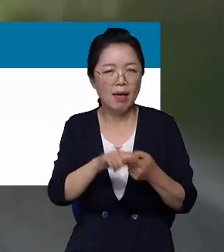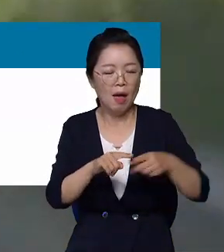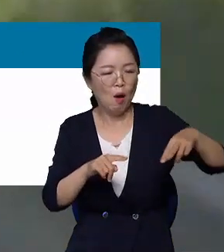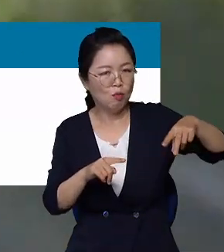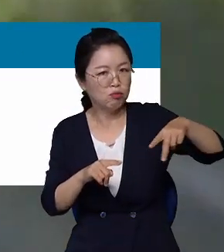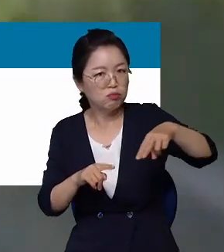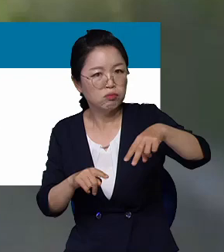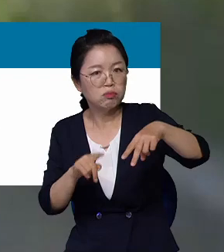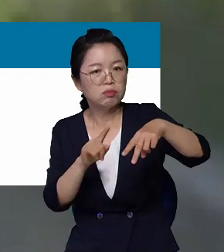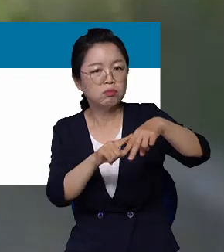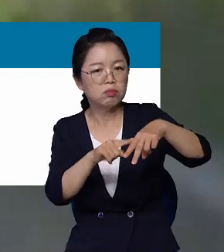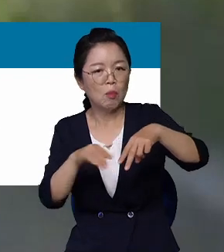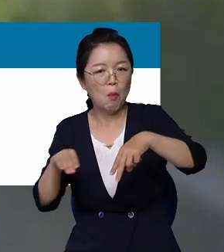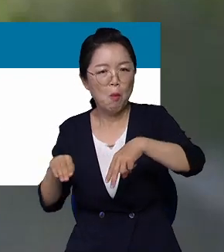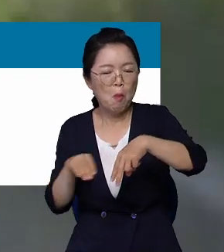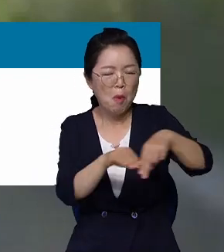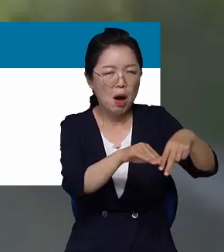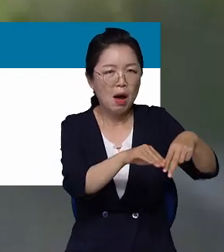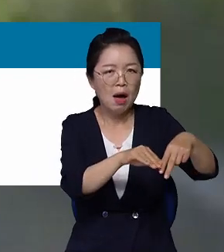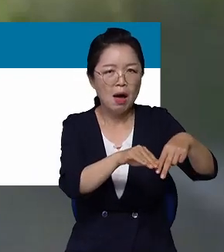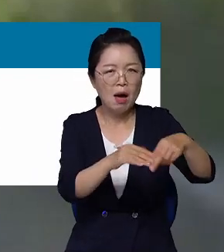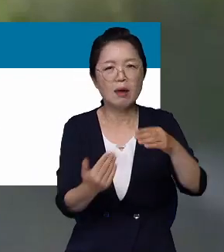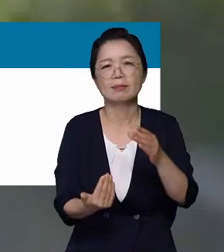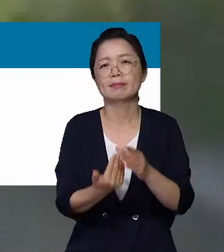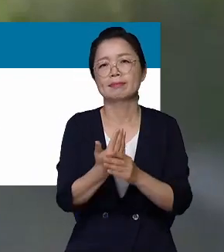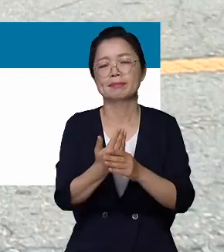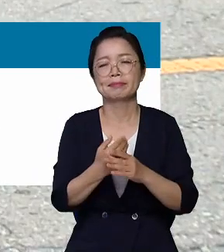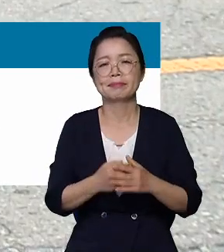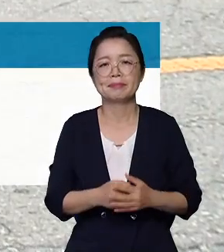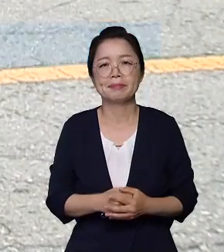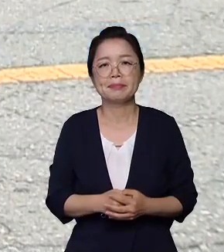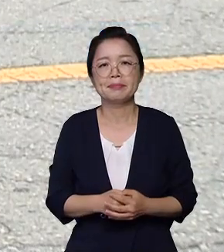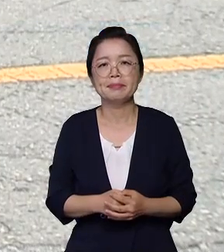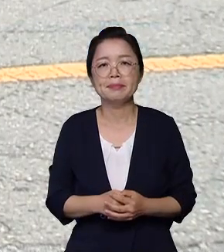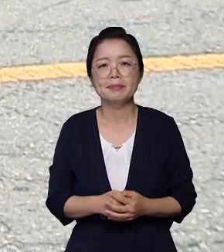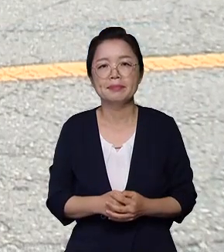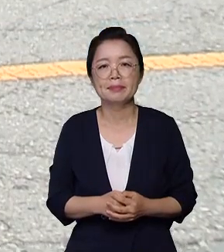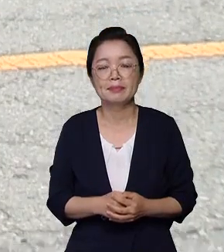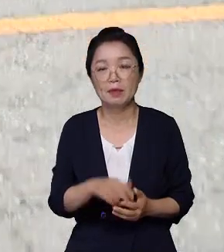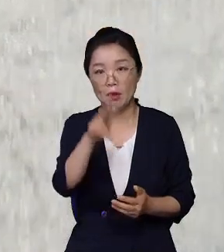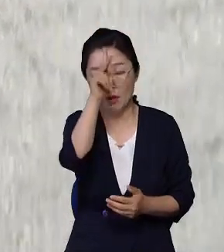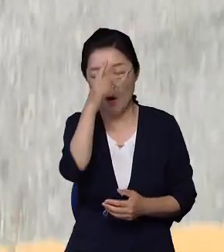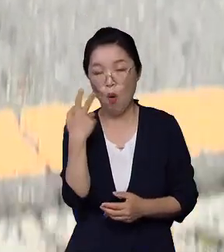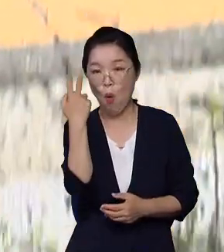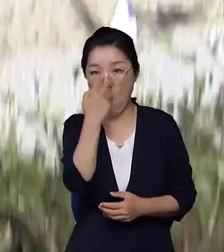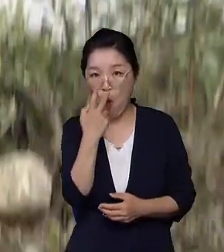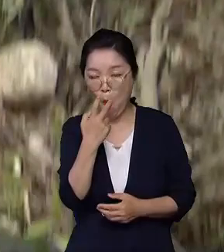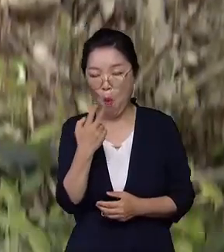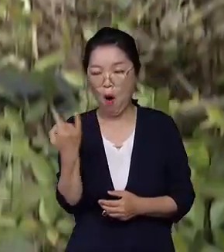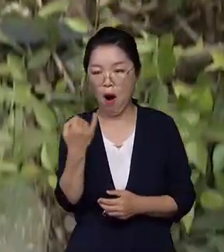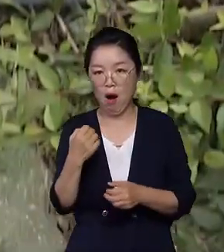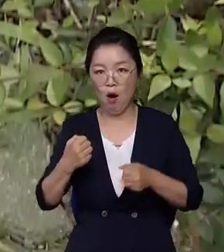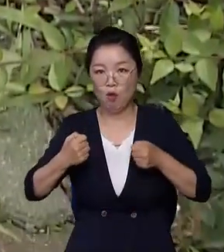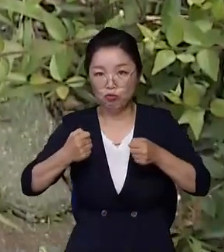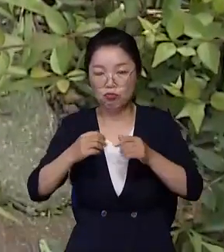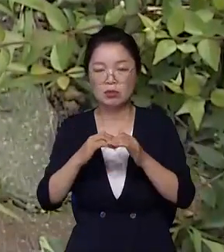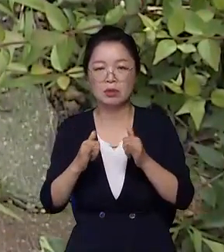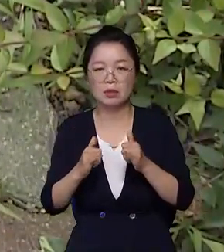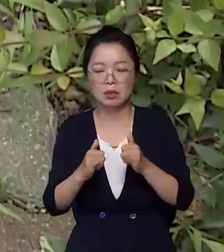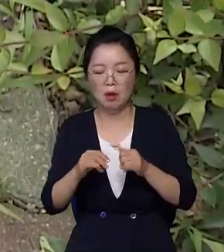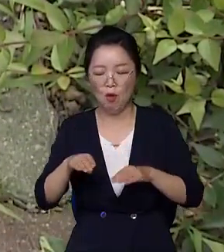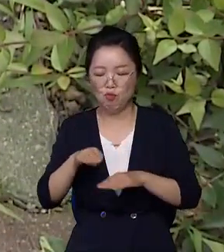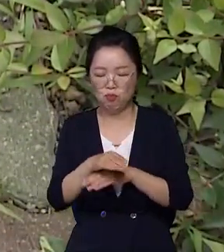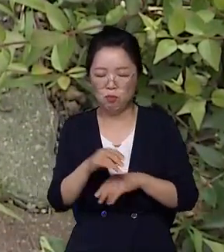걸어오시는데 거기를 어떻게 피한 겨를도 없이 바로 덮쳐버렸습니다. 경찰 조사에서 여성 운전자는 차량이